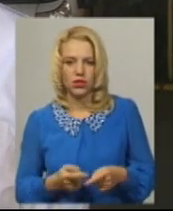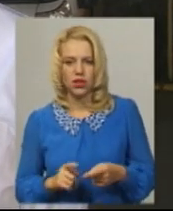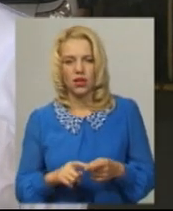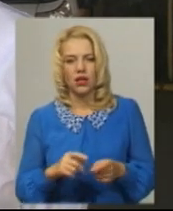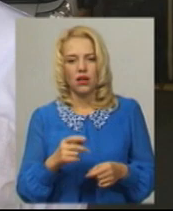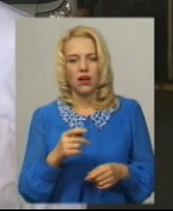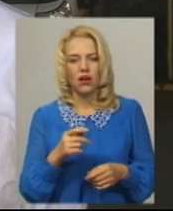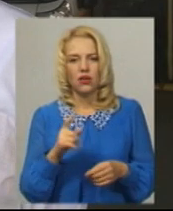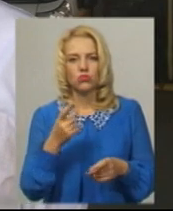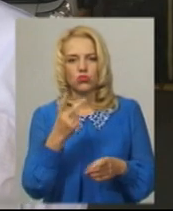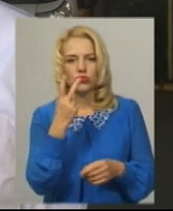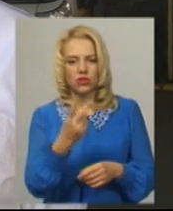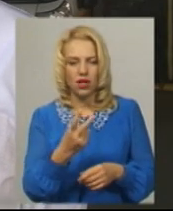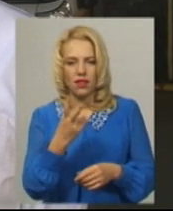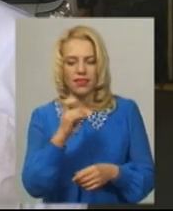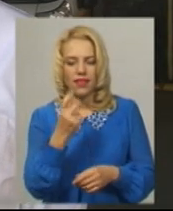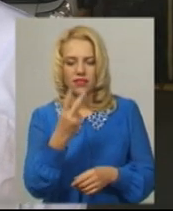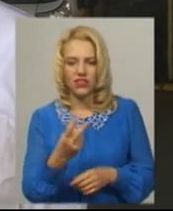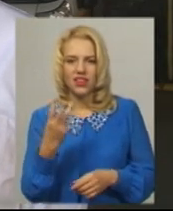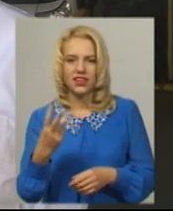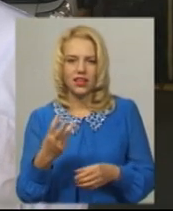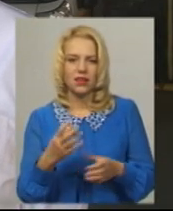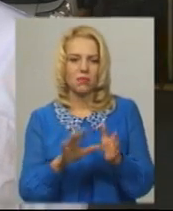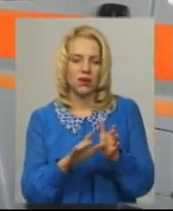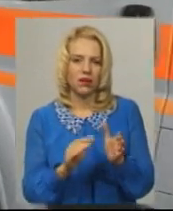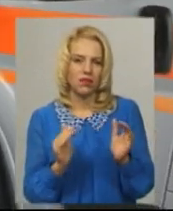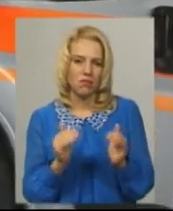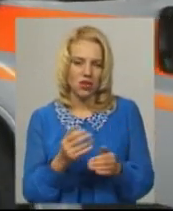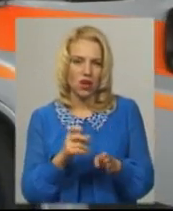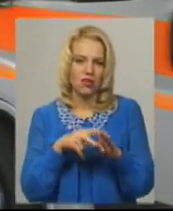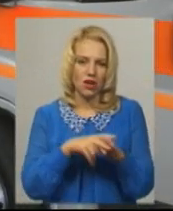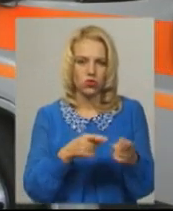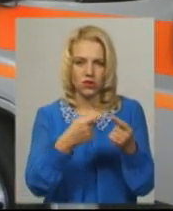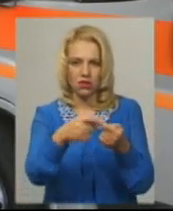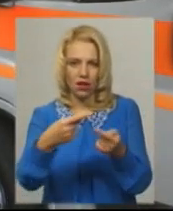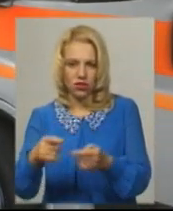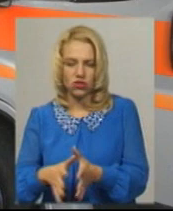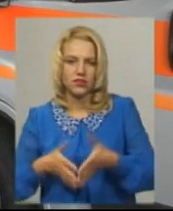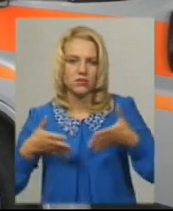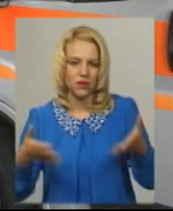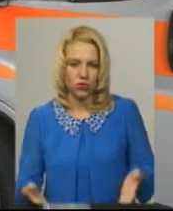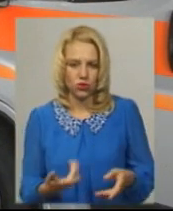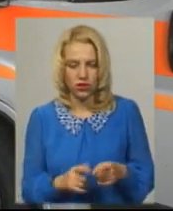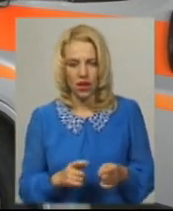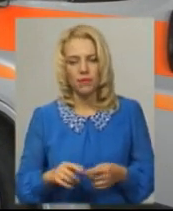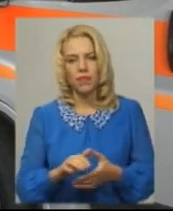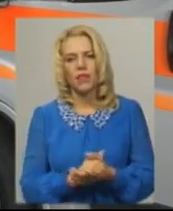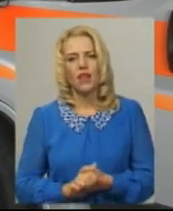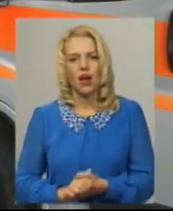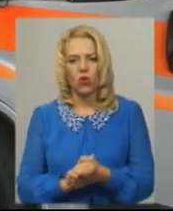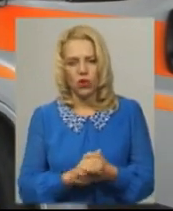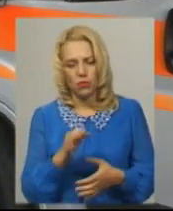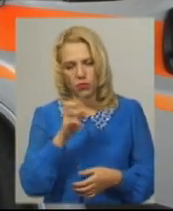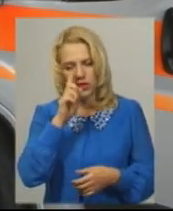бригади менше, нагрузка на ті бригади, які залишаються, збільшується в рази. На колеги Хмельницької облдержадміністрації погодили надати 8